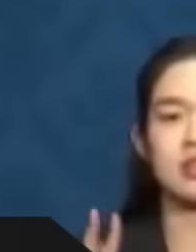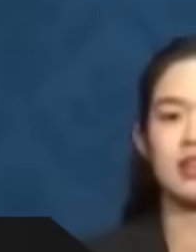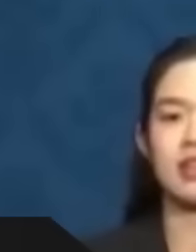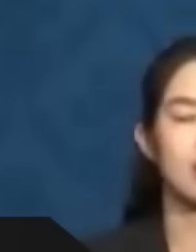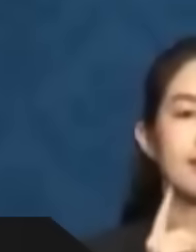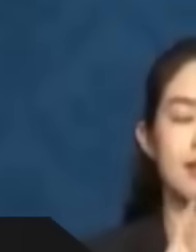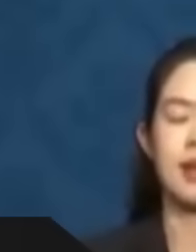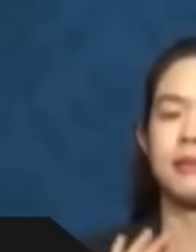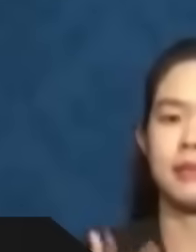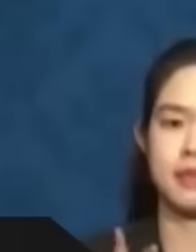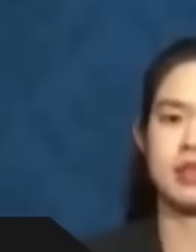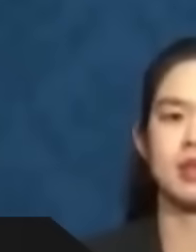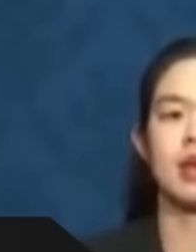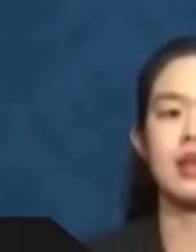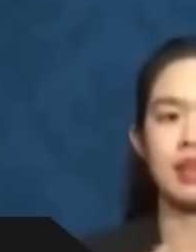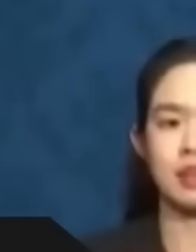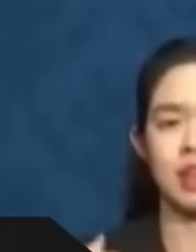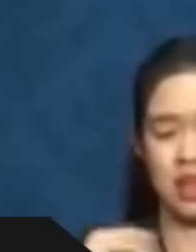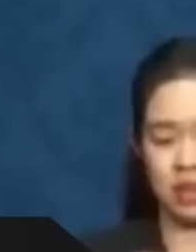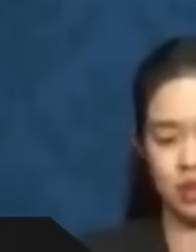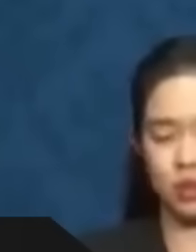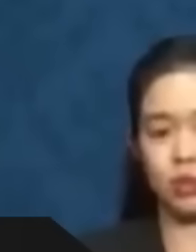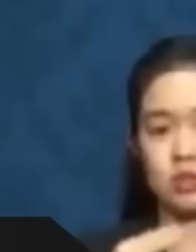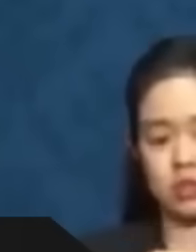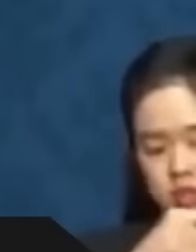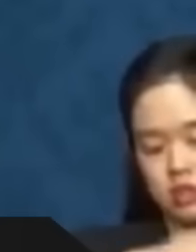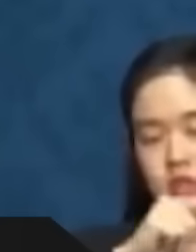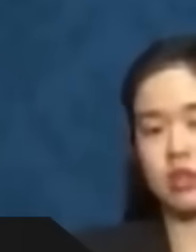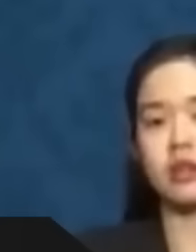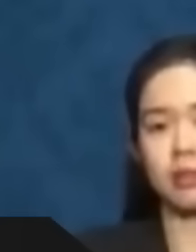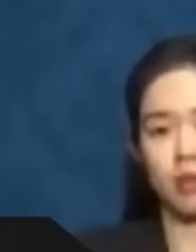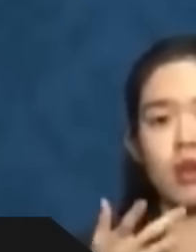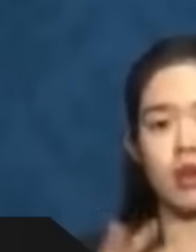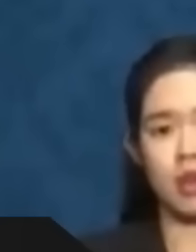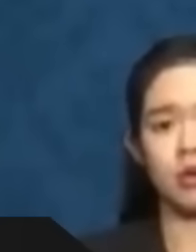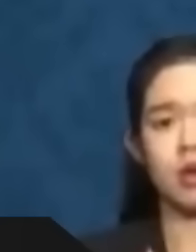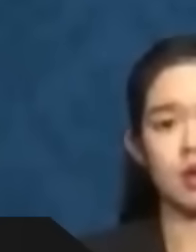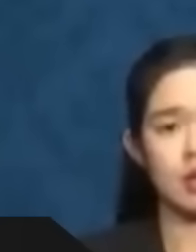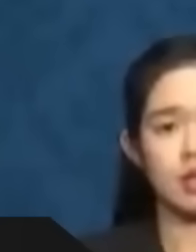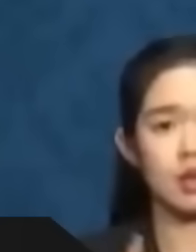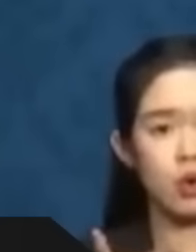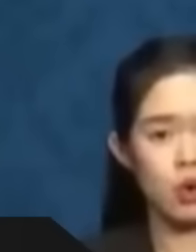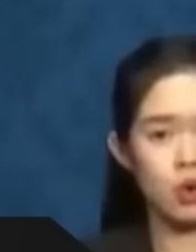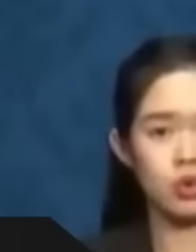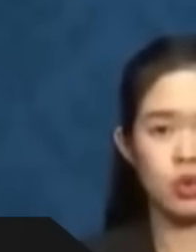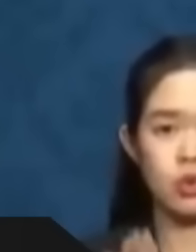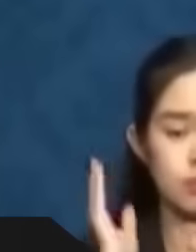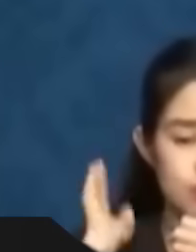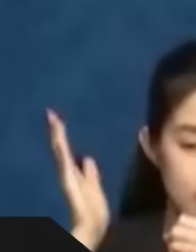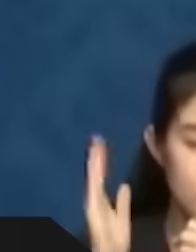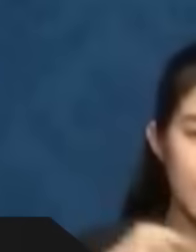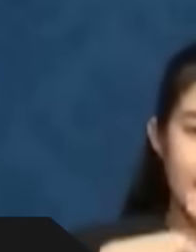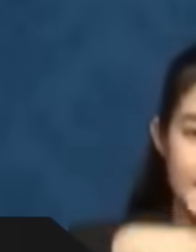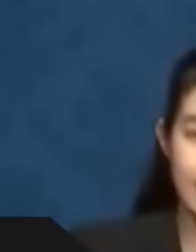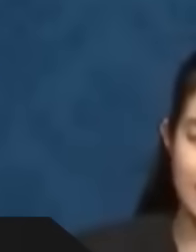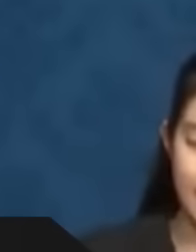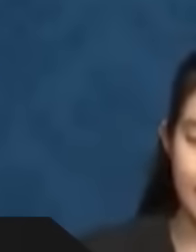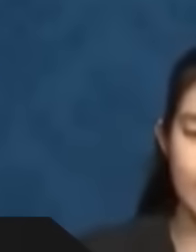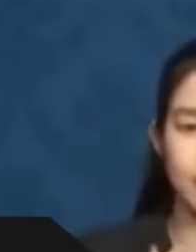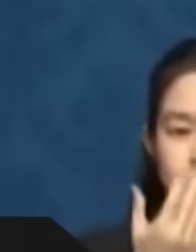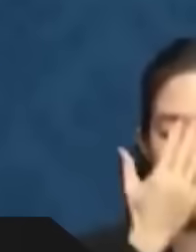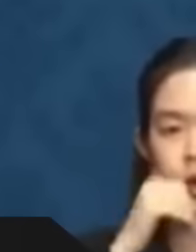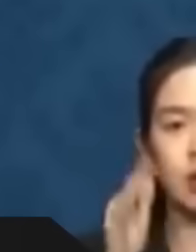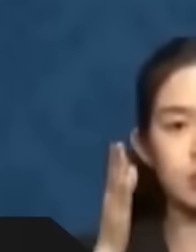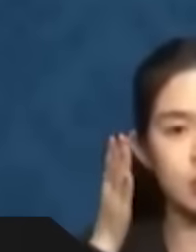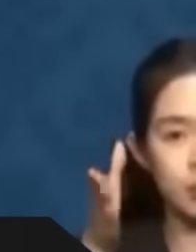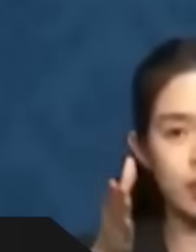บอกว่าจะมีการตั้งคณะกรรมการจากหลายหน่วยงานเพื่อสอบสวนข้อเท็จจริงที่เกิดขึ้นเพราะสคบก็อยากกอบกู้ภาพลักษณ์ที่ดีเนื่องจากตอนนี้มีข่าวเรื่องเทวดา